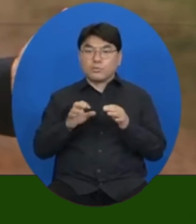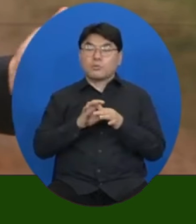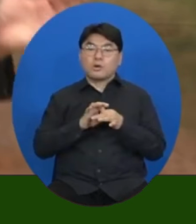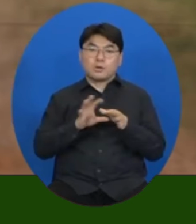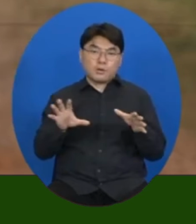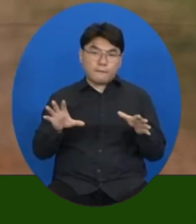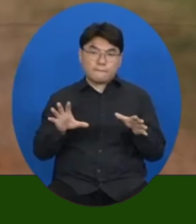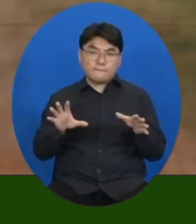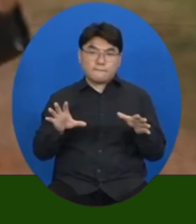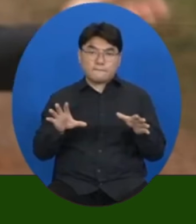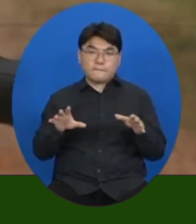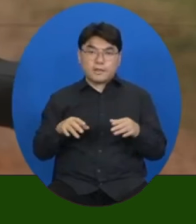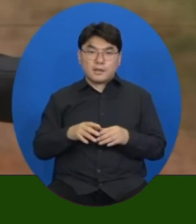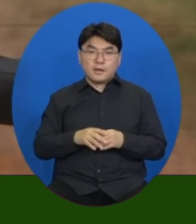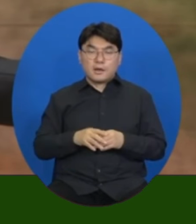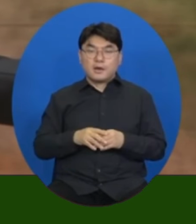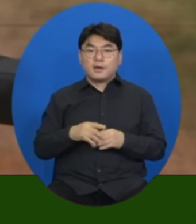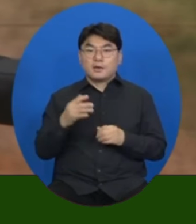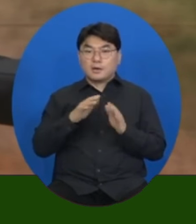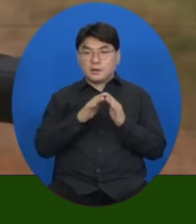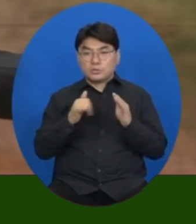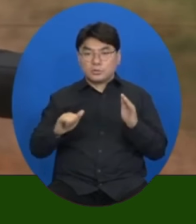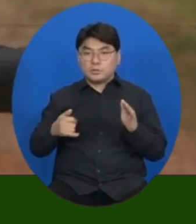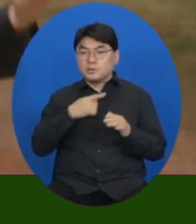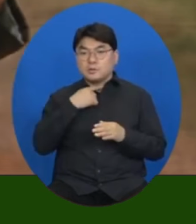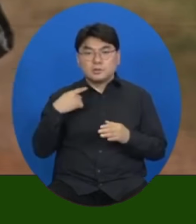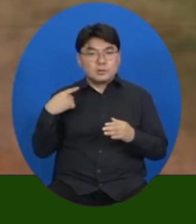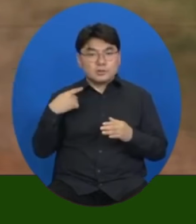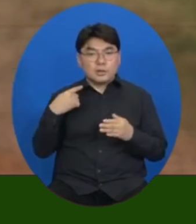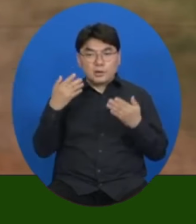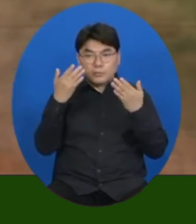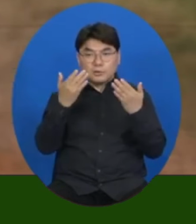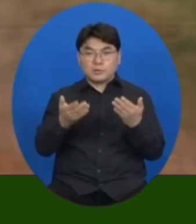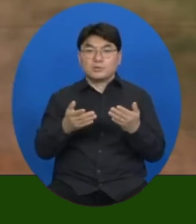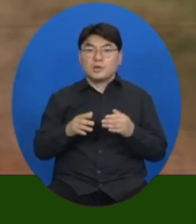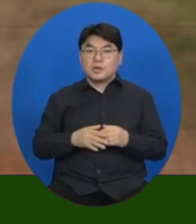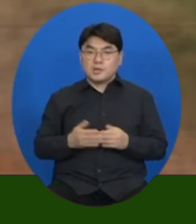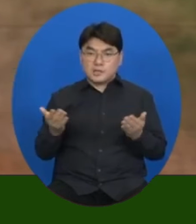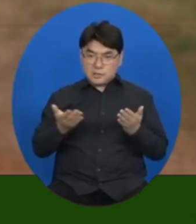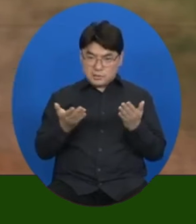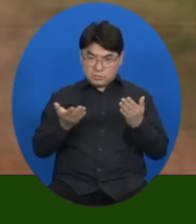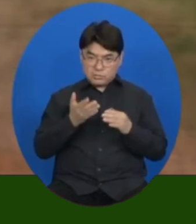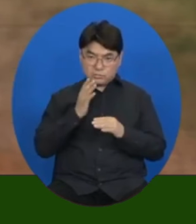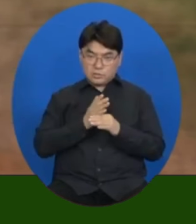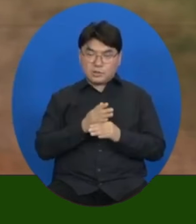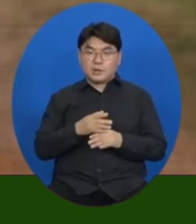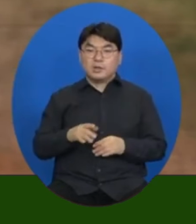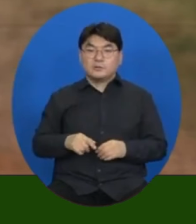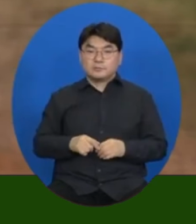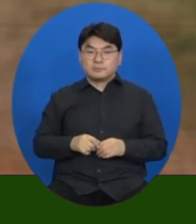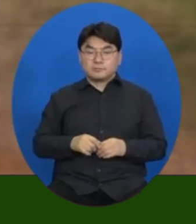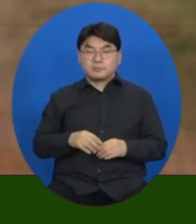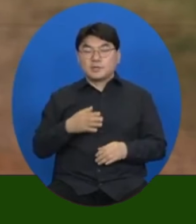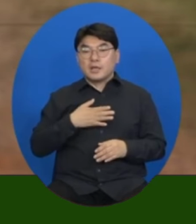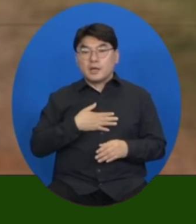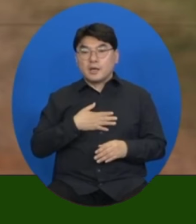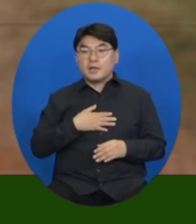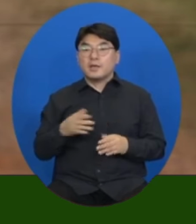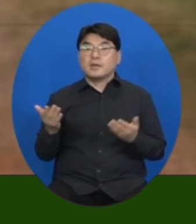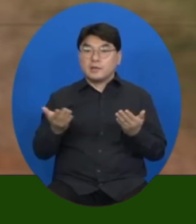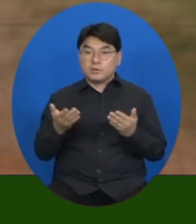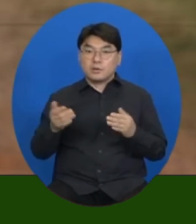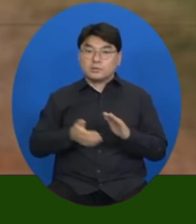끊어버리고 가족마저 희생하면서 일하는 경우도 있어요이 정체성이 뭐냐면 바로 나의 일과 성취에 두었기 때문에